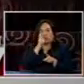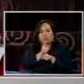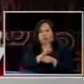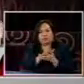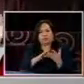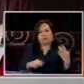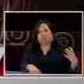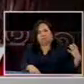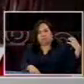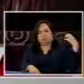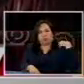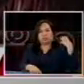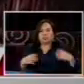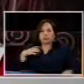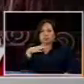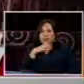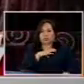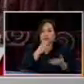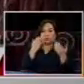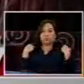Opo. Okay.